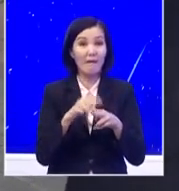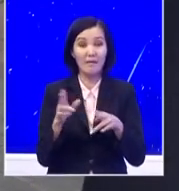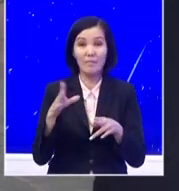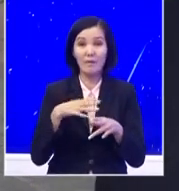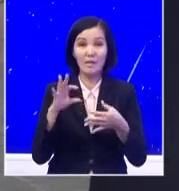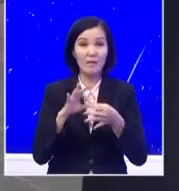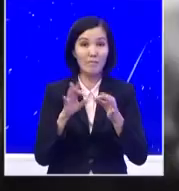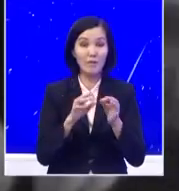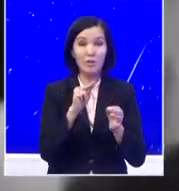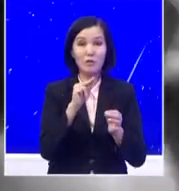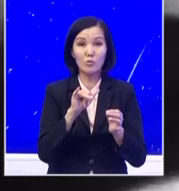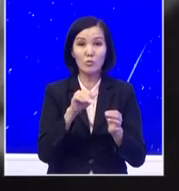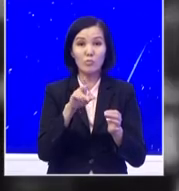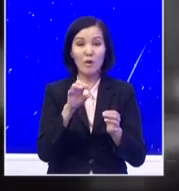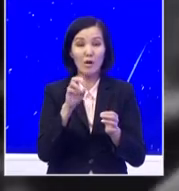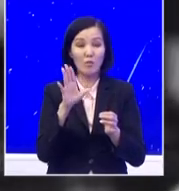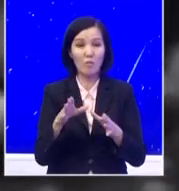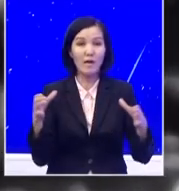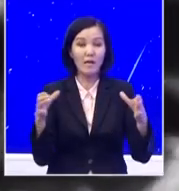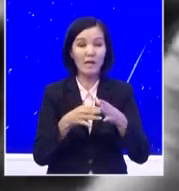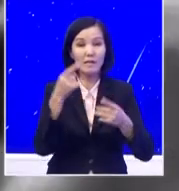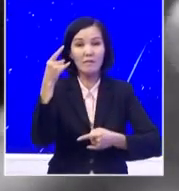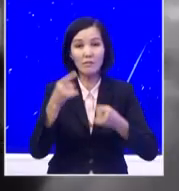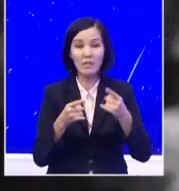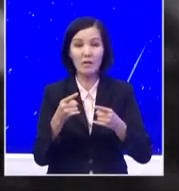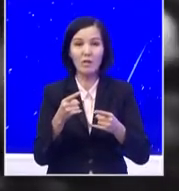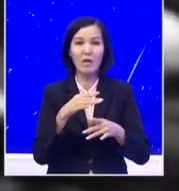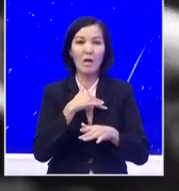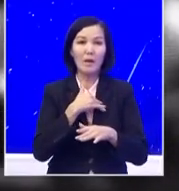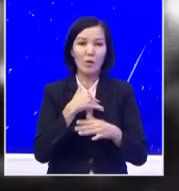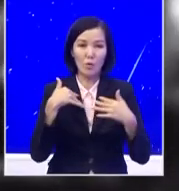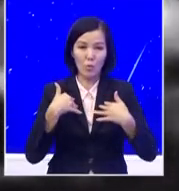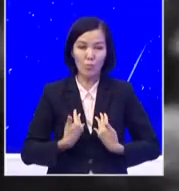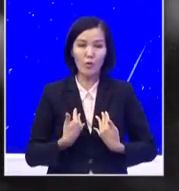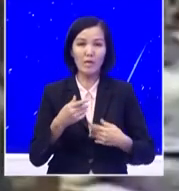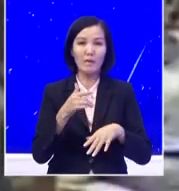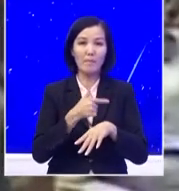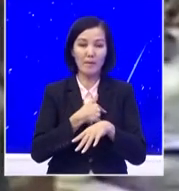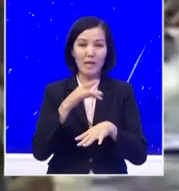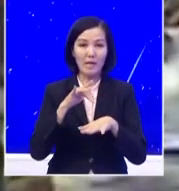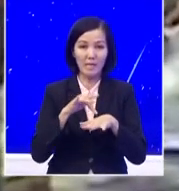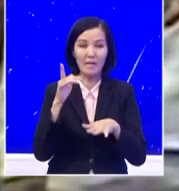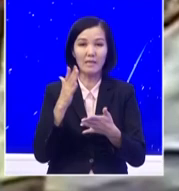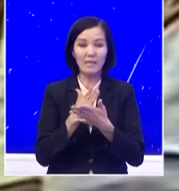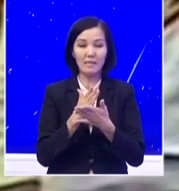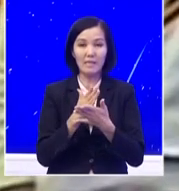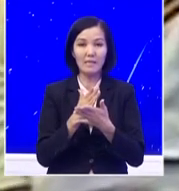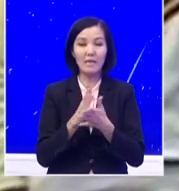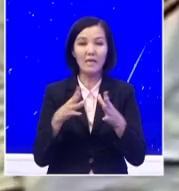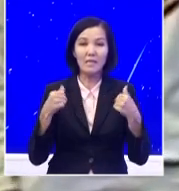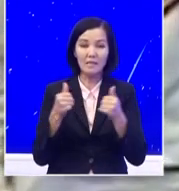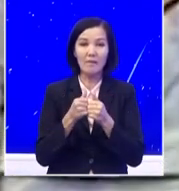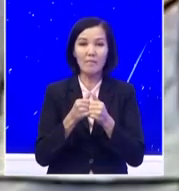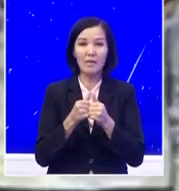чемпион Шумаков. Коллектив телеканала ЖТСУ выражает глубокие соболезнования родным и близким Жаксылы Кушкемпирова. Его светлый